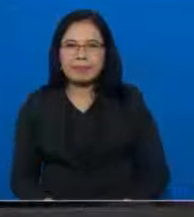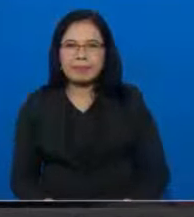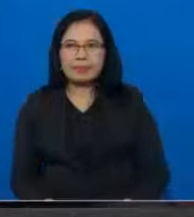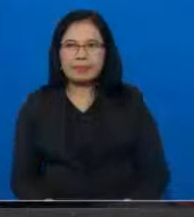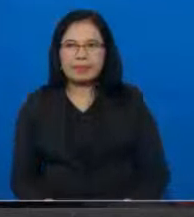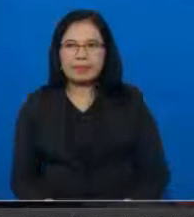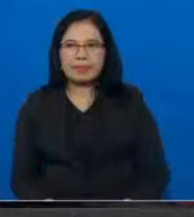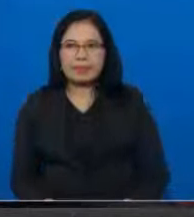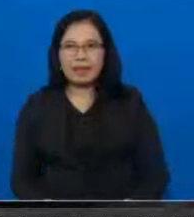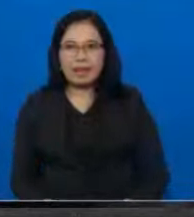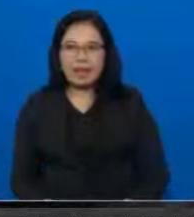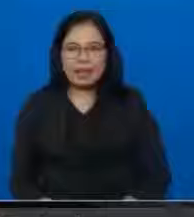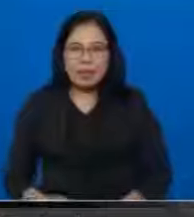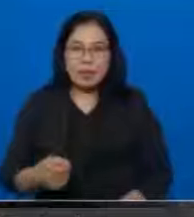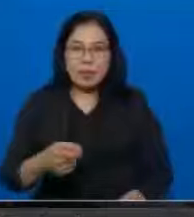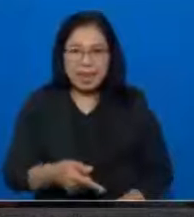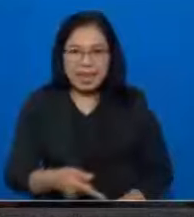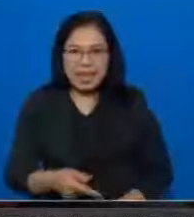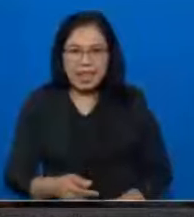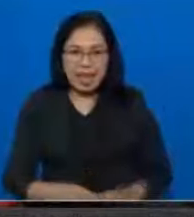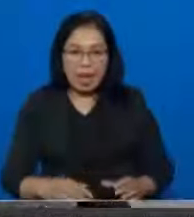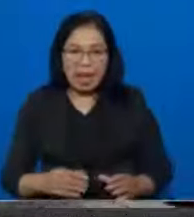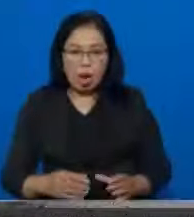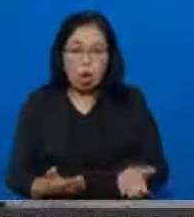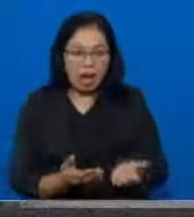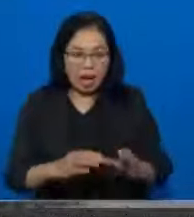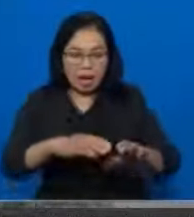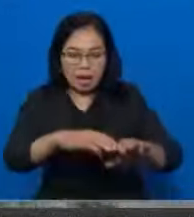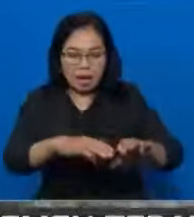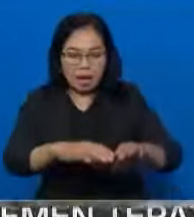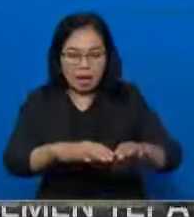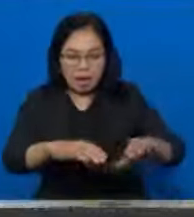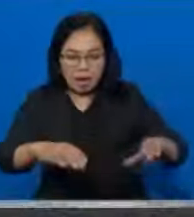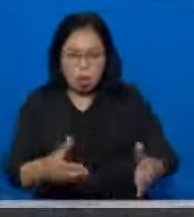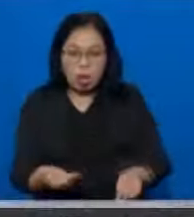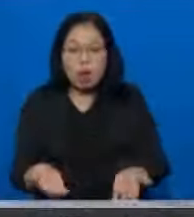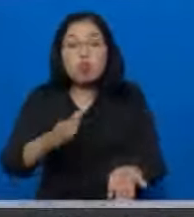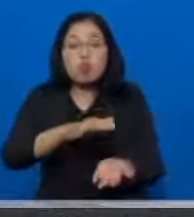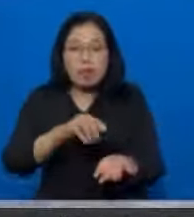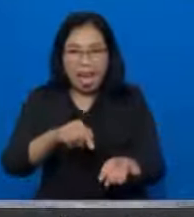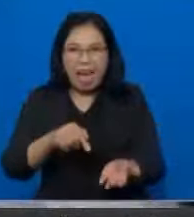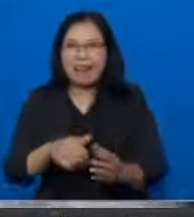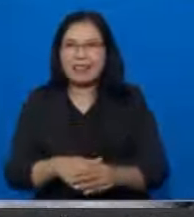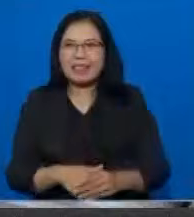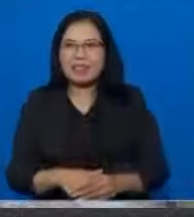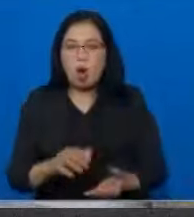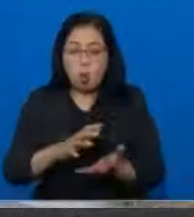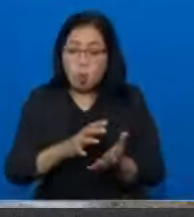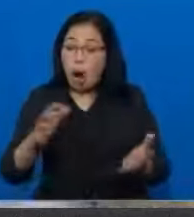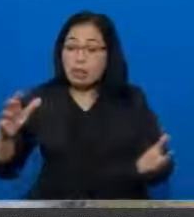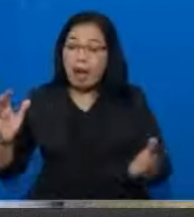Terakhir, kita juga membeli wadah bubur. Ya, beginilah kesehariannya. Kenapa belanjanya juga nggak bisa langsung sekaligus banyak? Karena